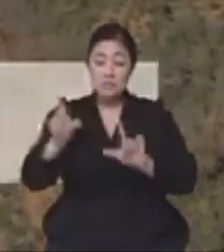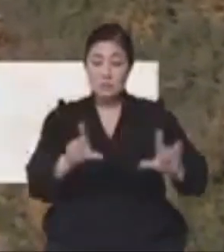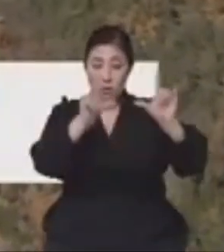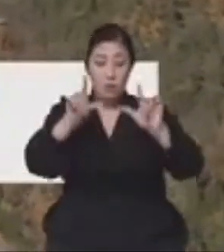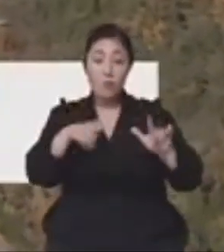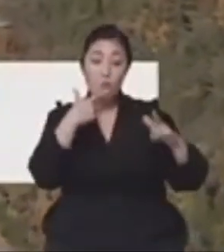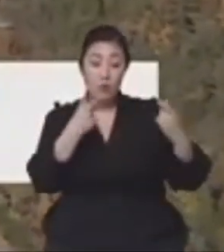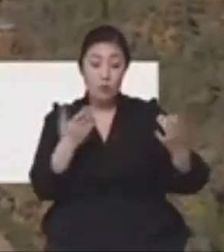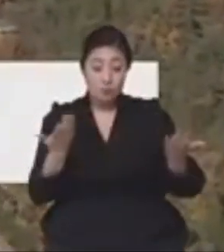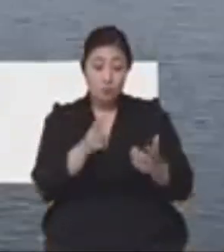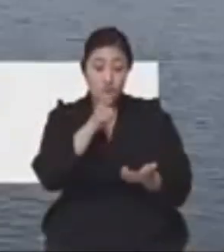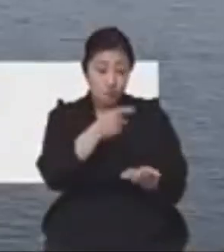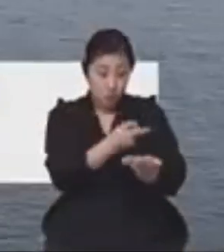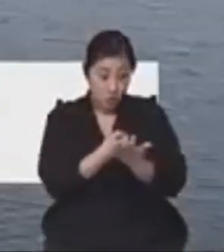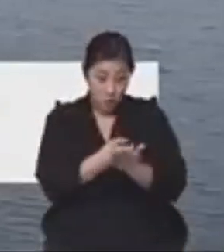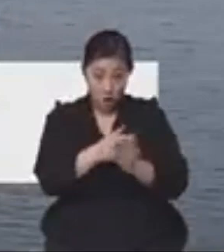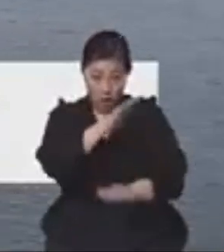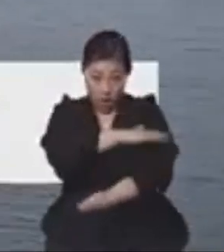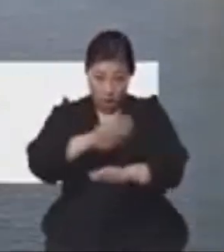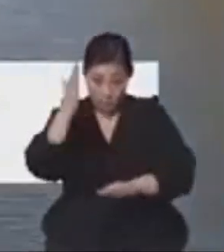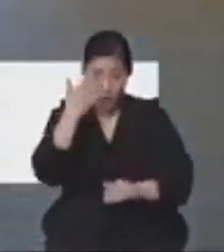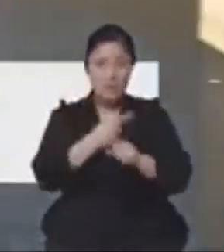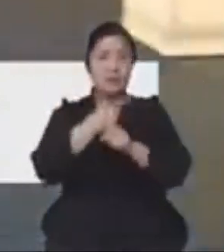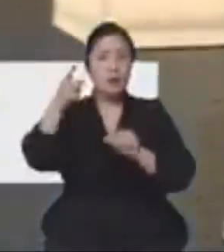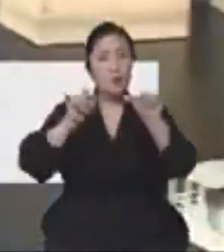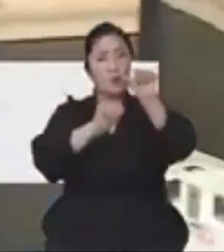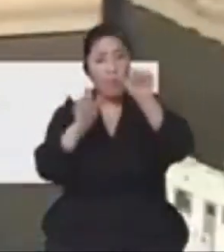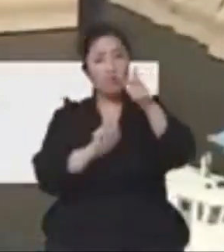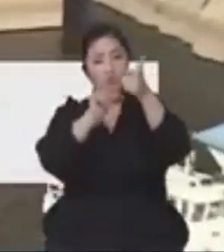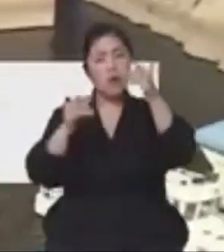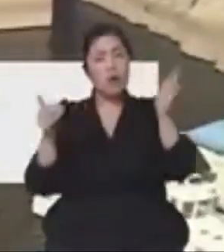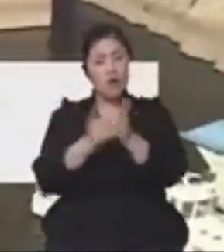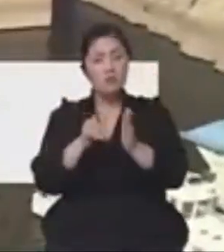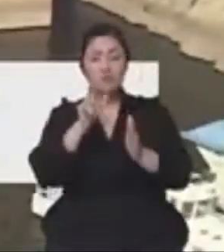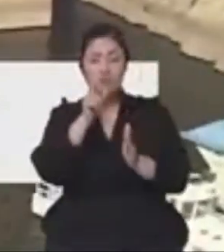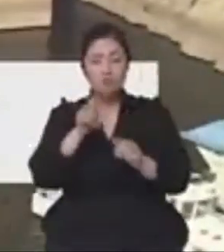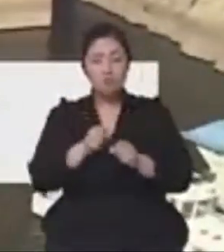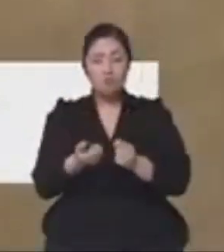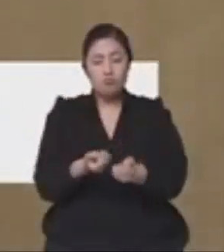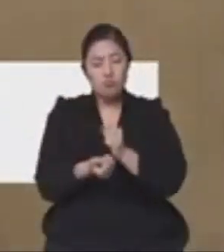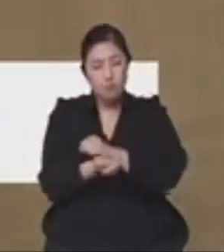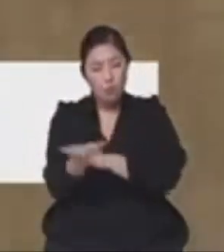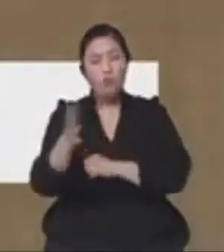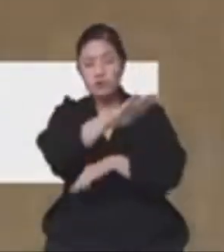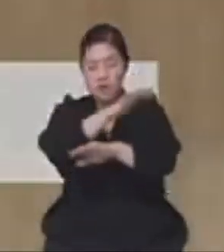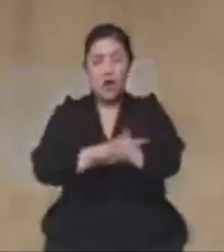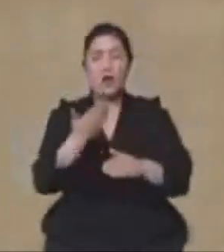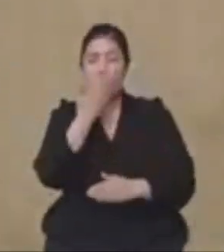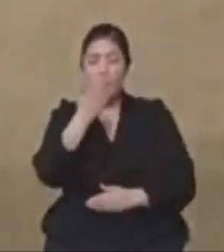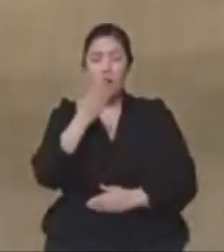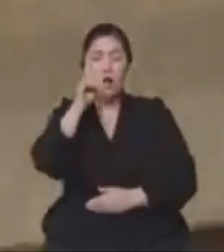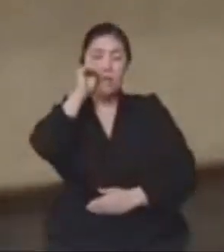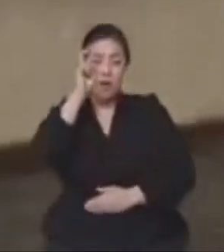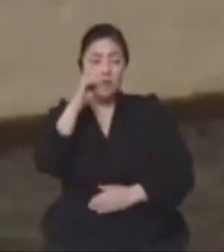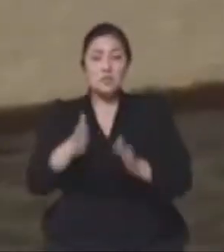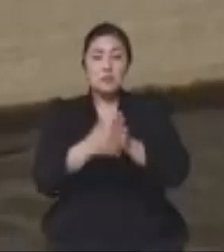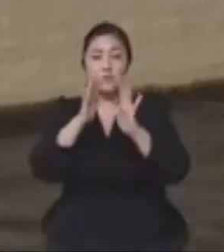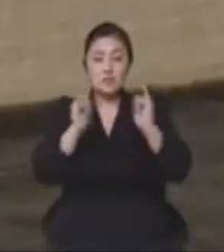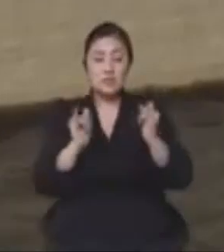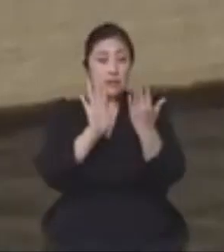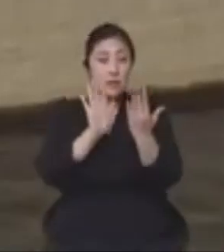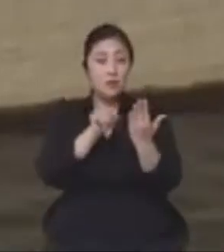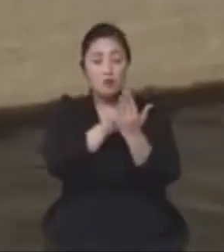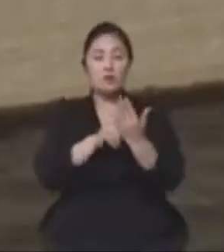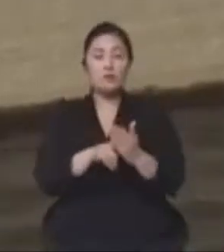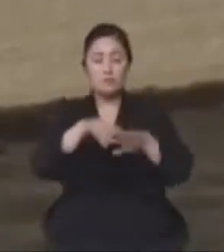실생활에서 이처럼 물절약 습관이 이뤄진다면 내년 5, 6월까지는 수돗물 공급이 가능할 것으로 내다보고 시민을